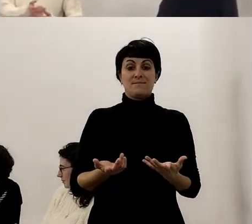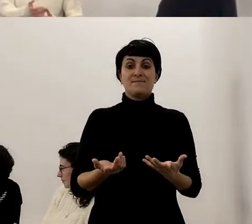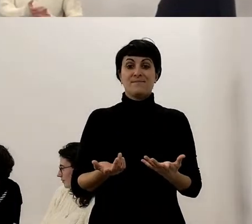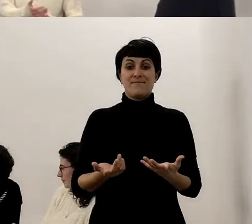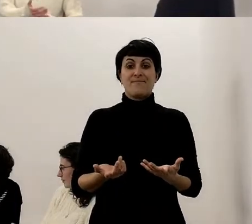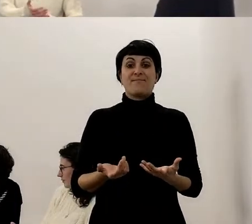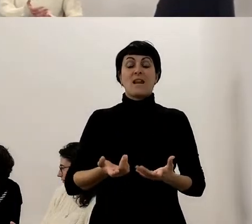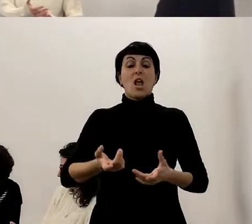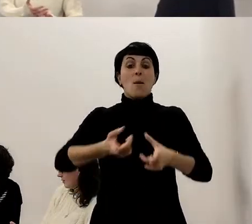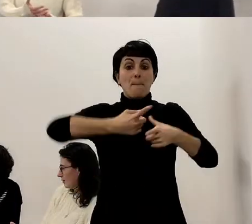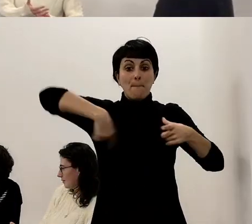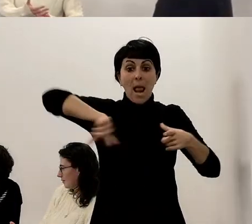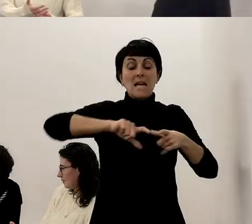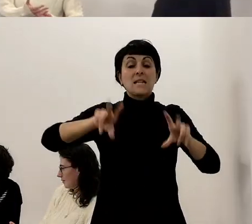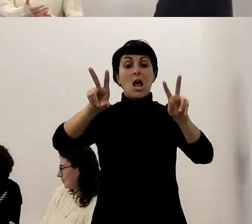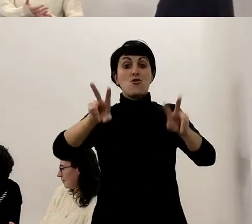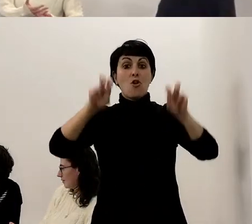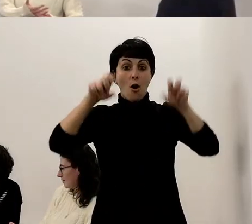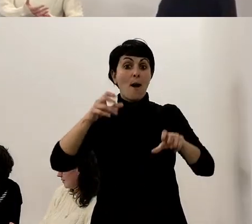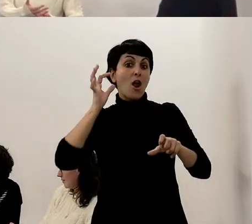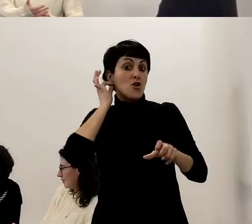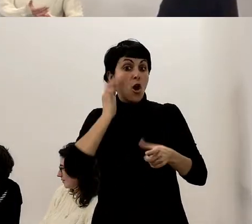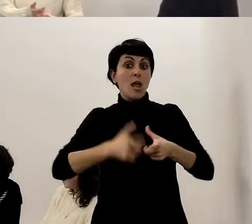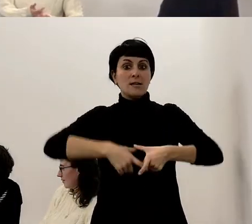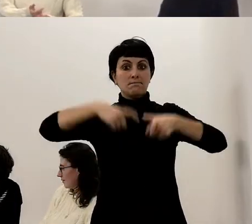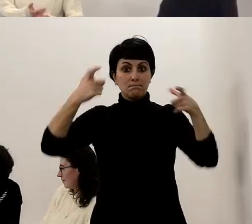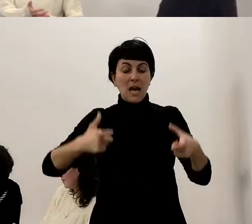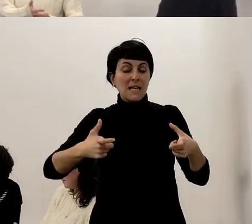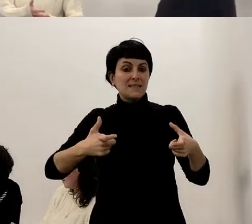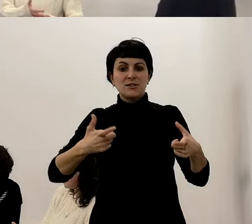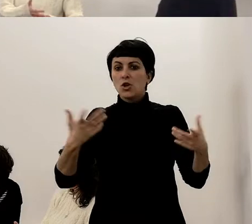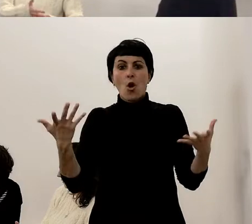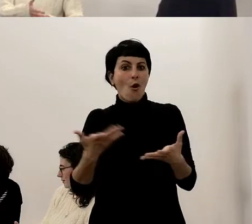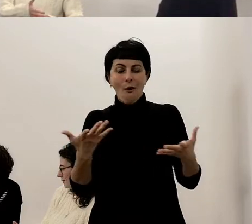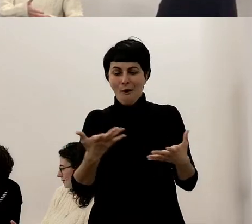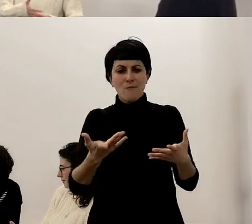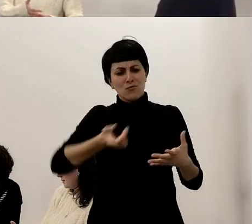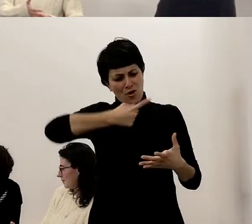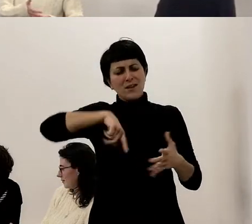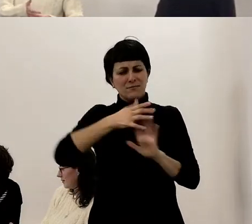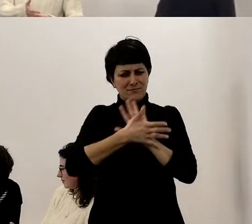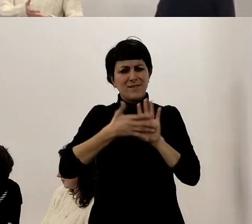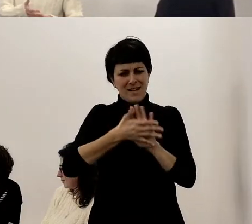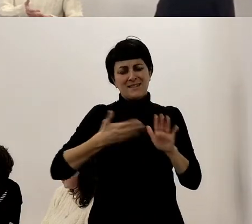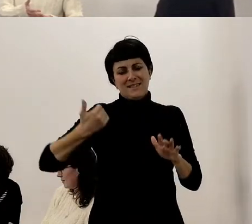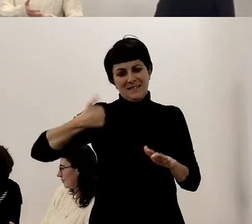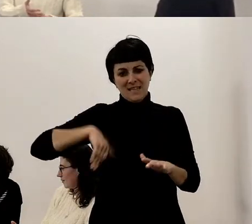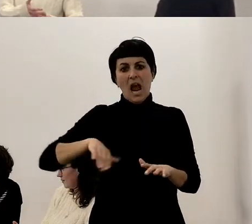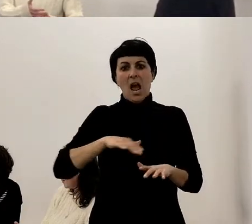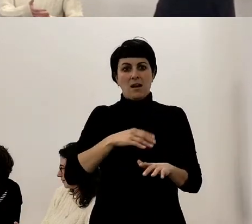tinguem més dones a la plaça Nou, i ho hem parlat moltes vegades, més enllà de voler portar gegants, és el factor